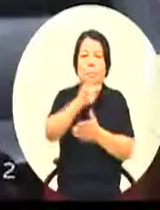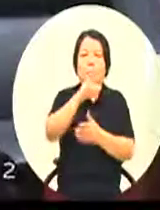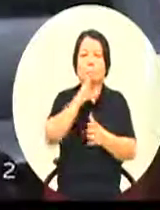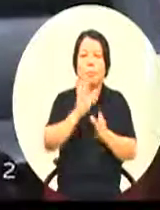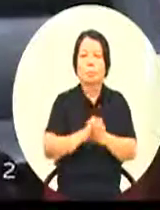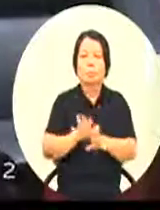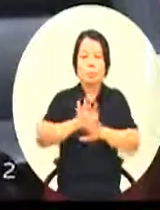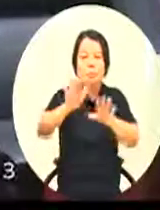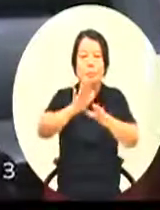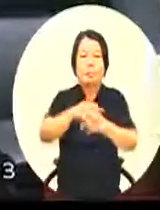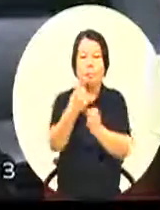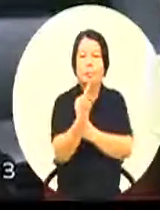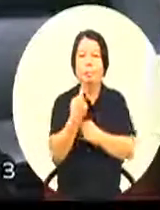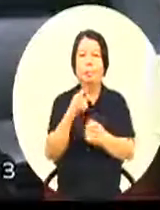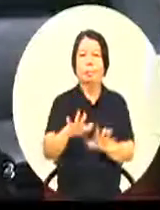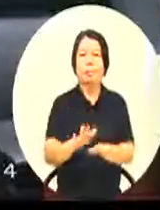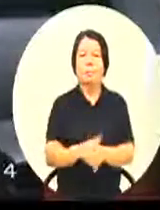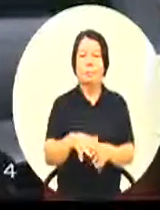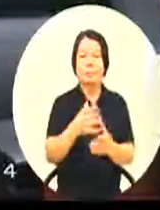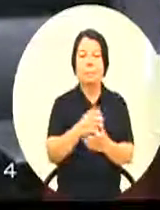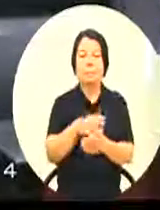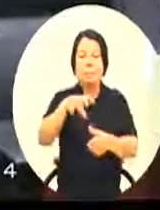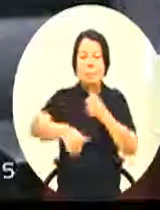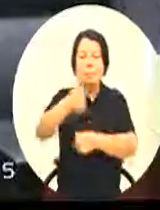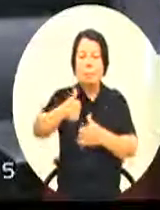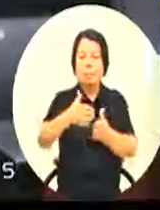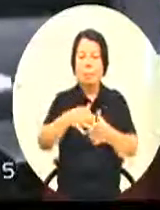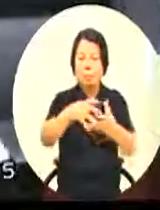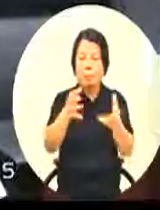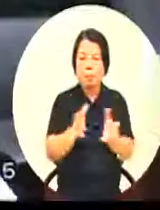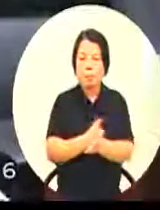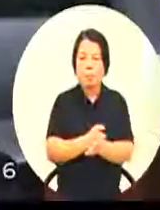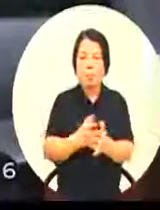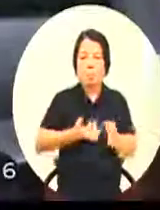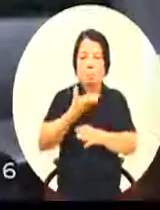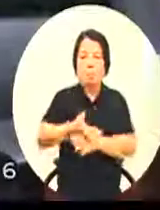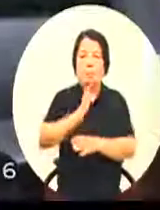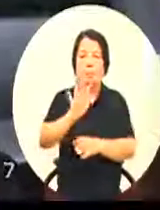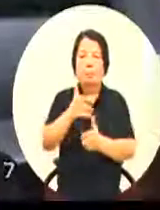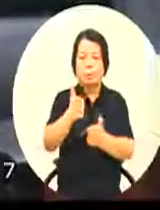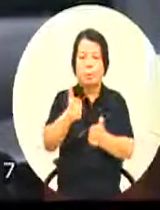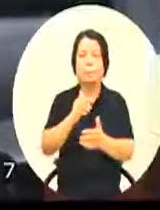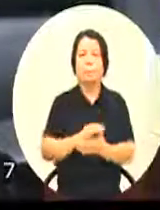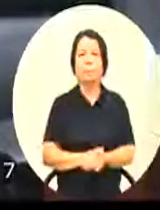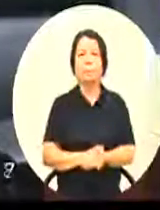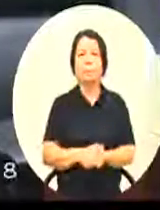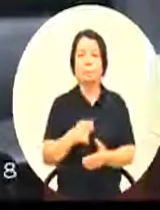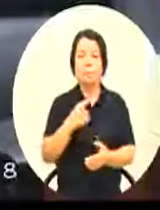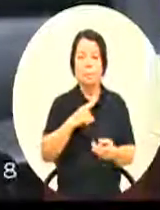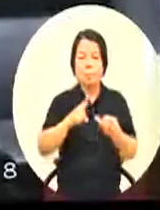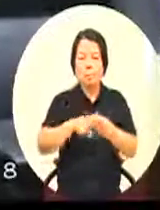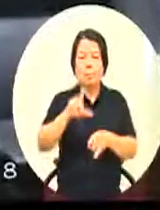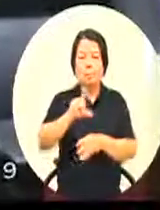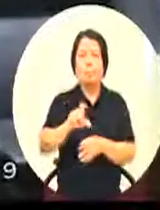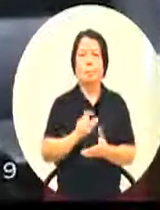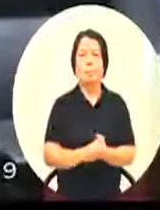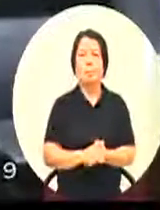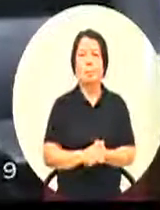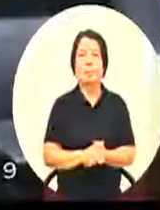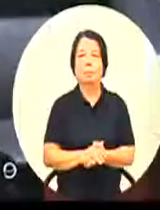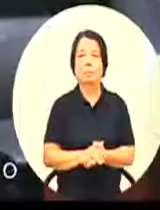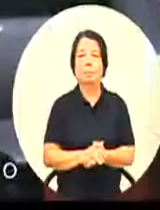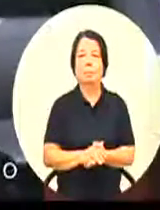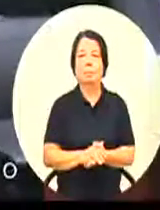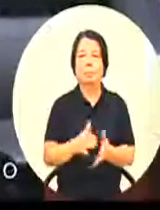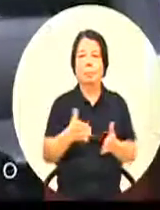也感谢我们的局长、哦、这么用心，然后所有的团队、哦、这么用心。然后今天其实我的主要 我今天我是要来